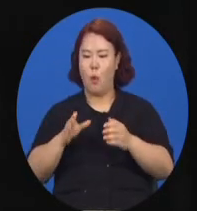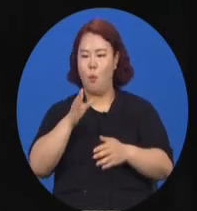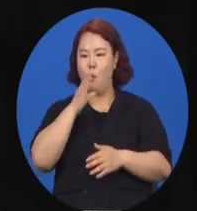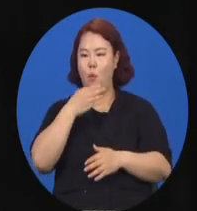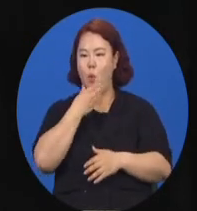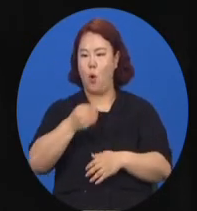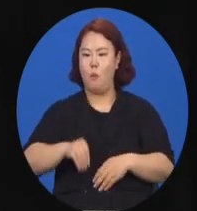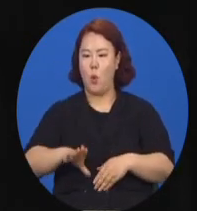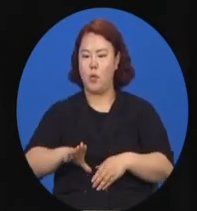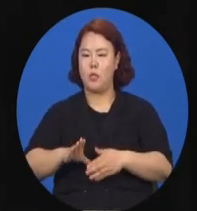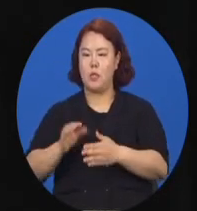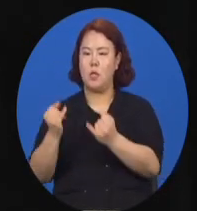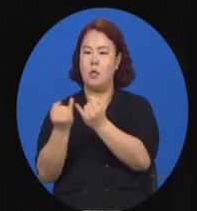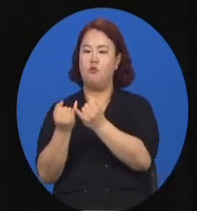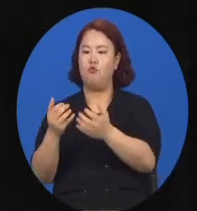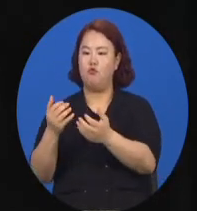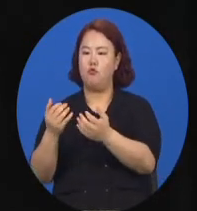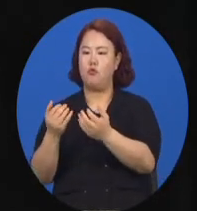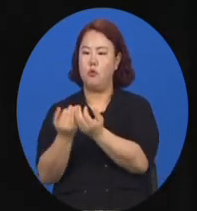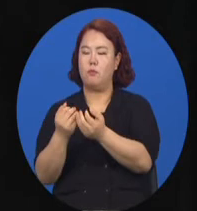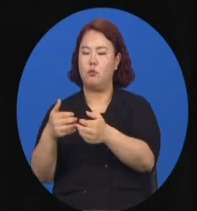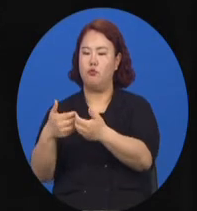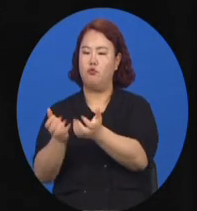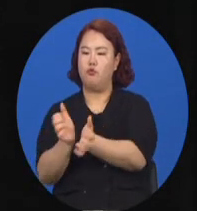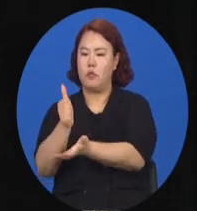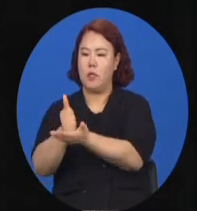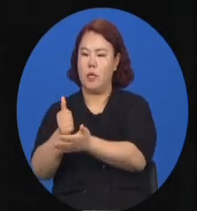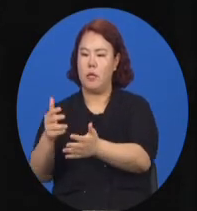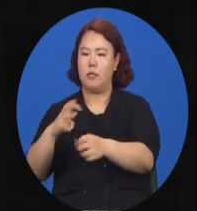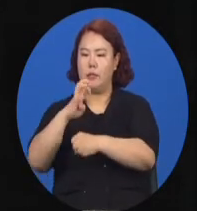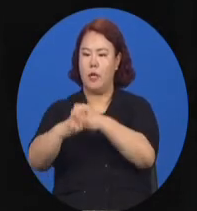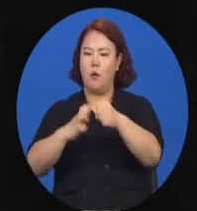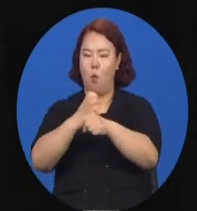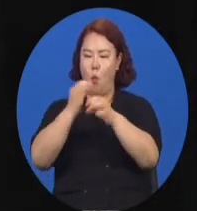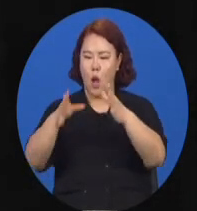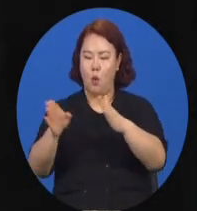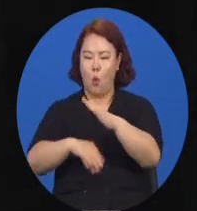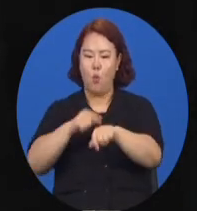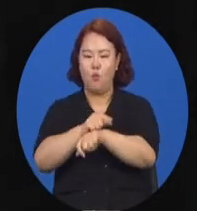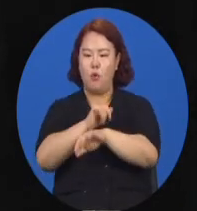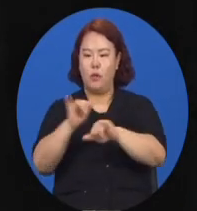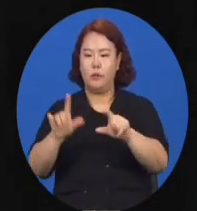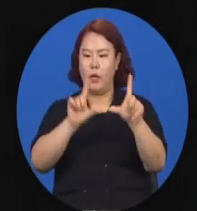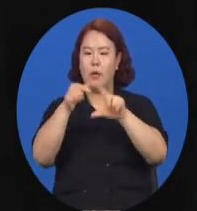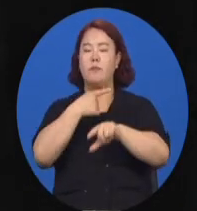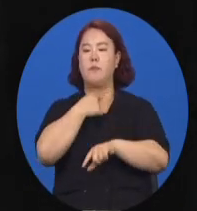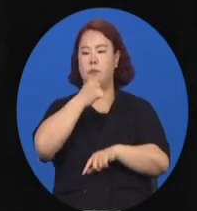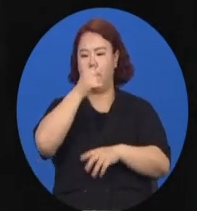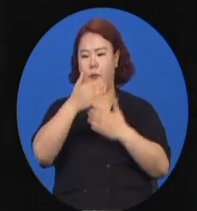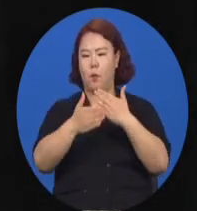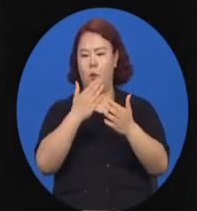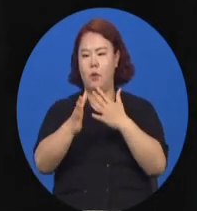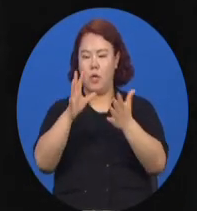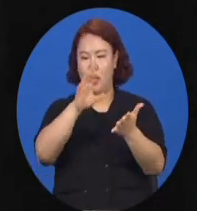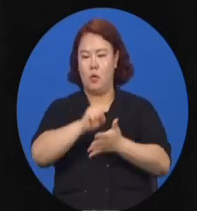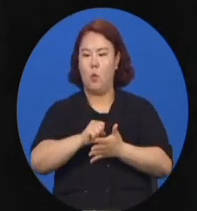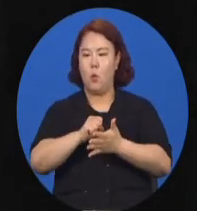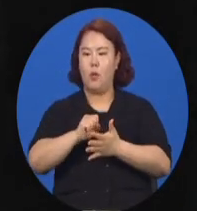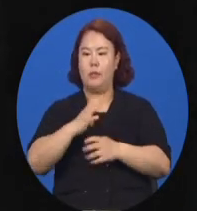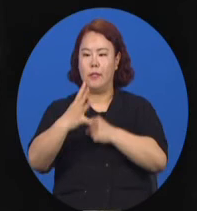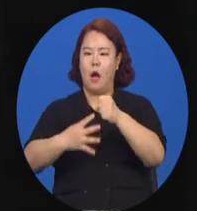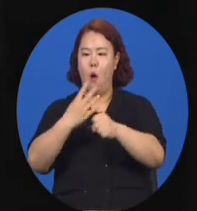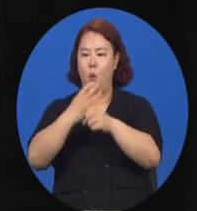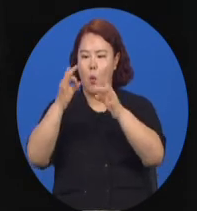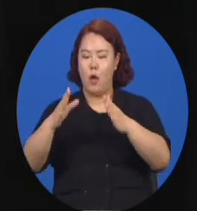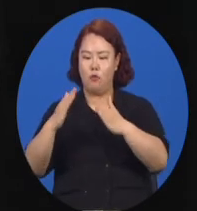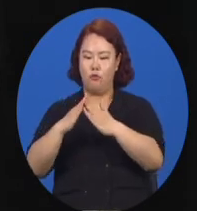보건복지여성국장까지 40여 년간의 공직 경험을 가지고 지난 4년간의 군정을 열정적으로